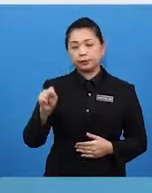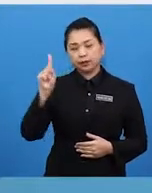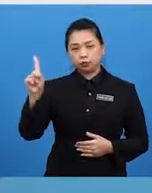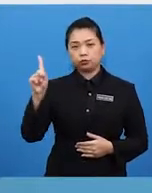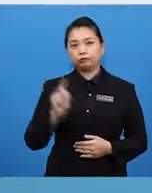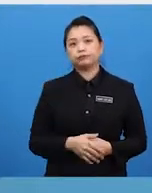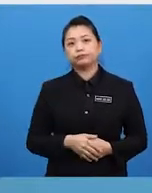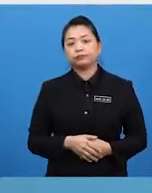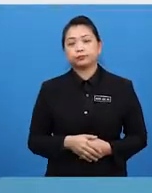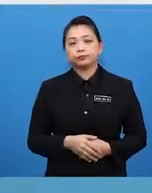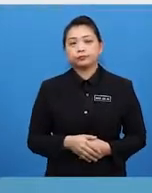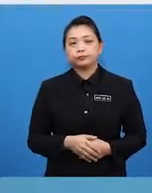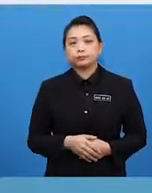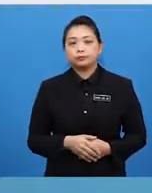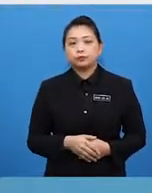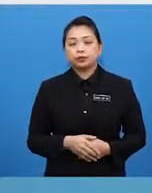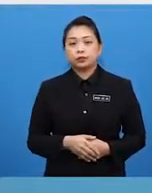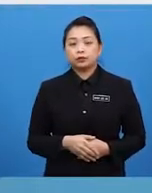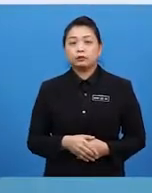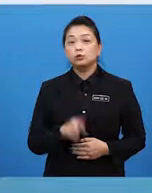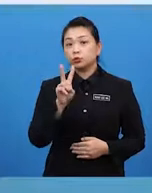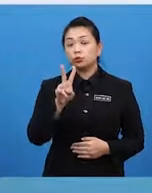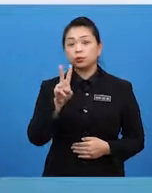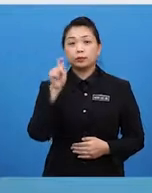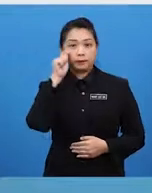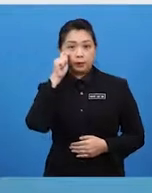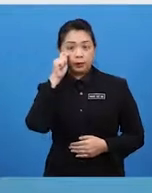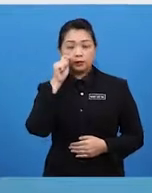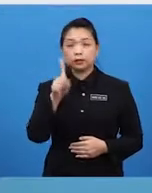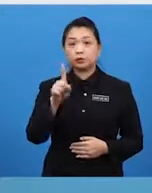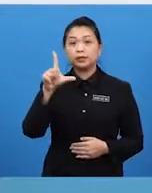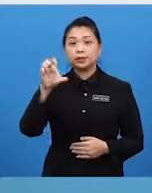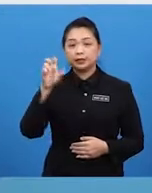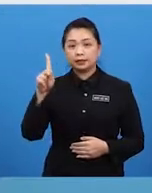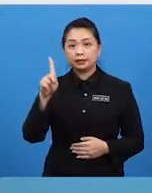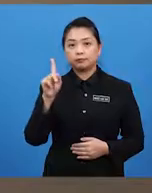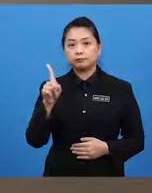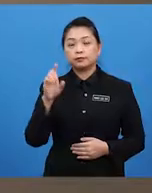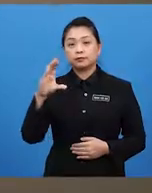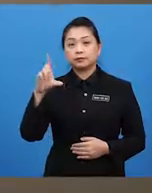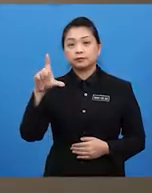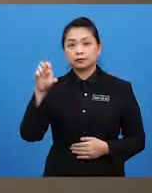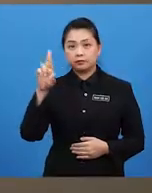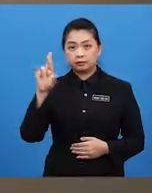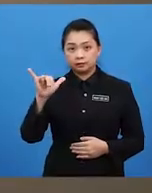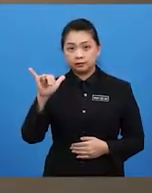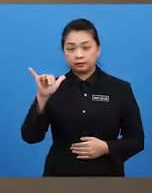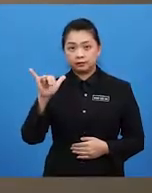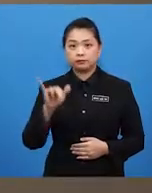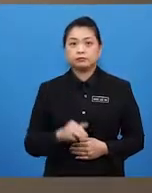Misbah satu yaitu bawang Nick sellery iwt hai hai